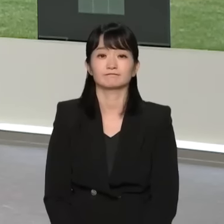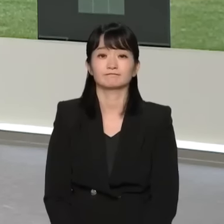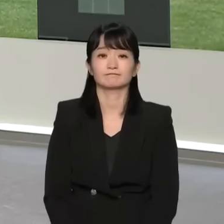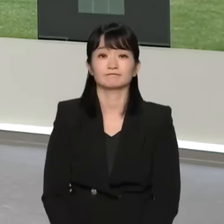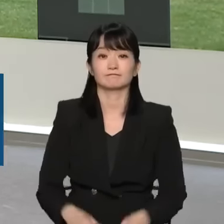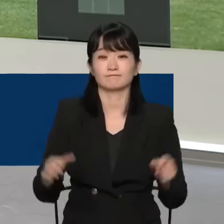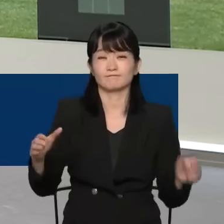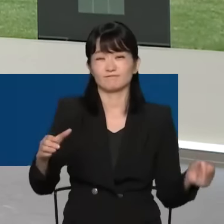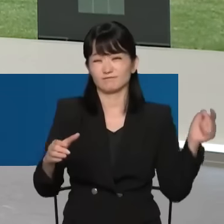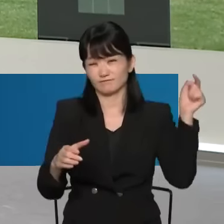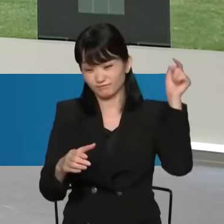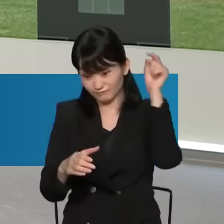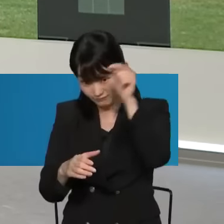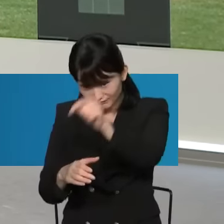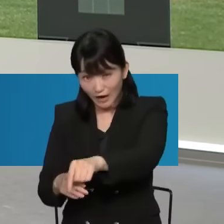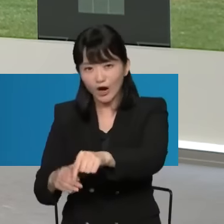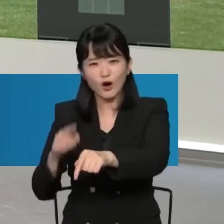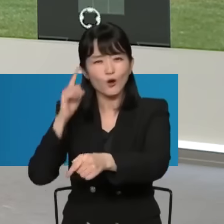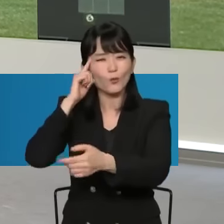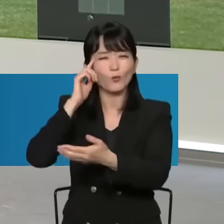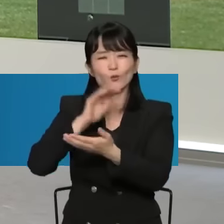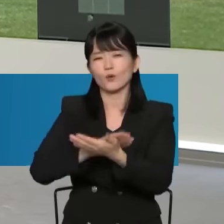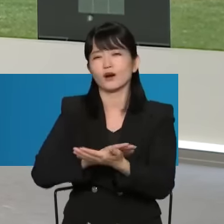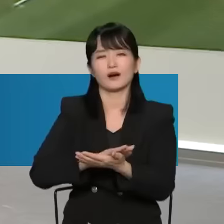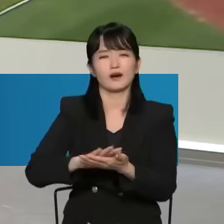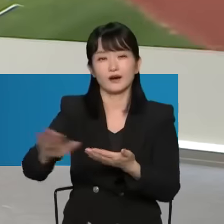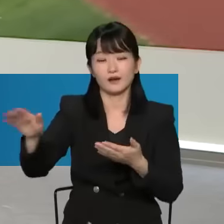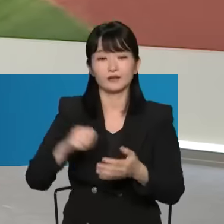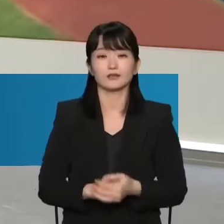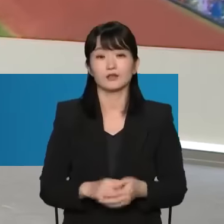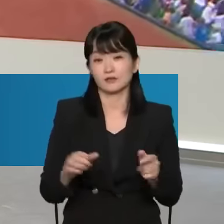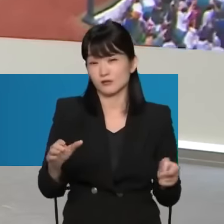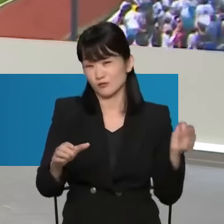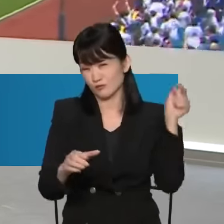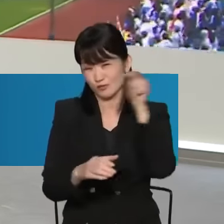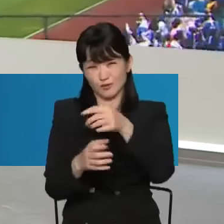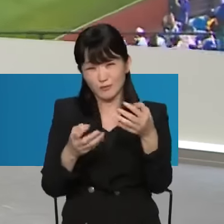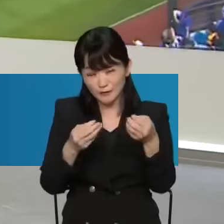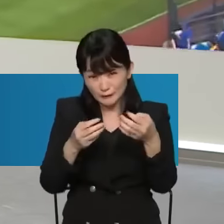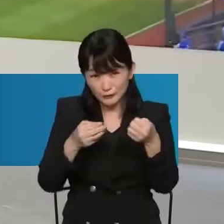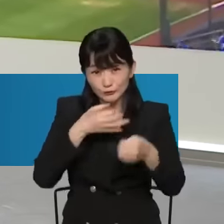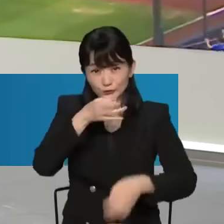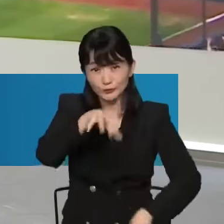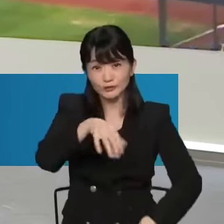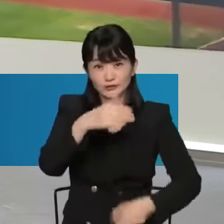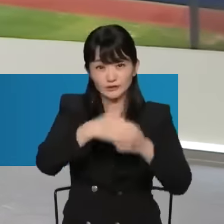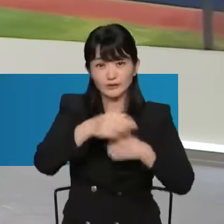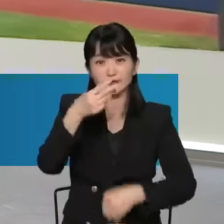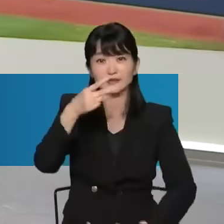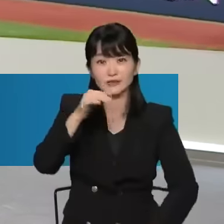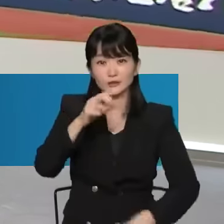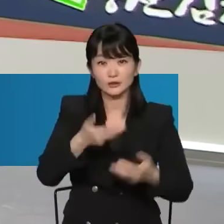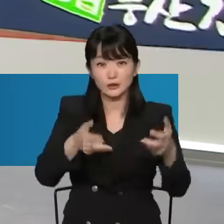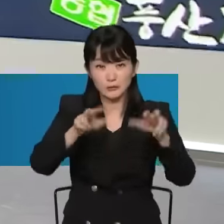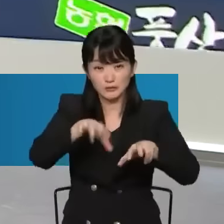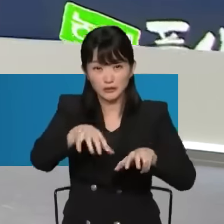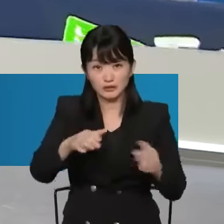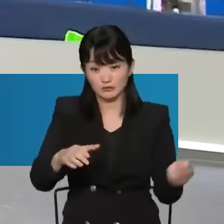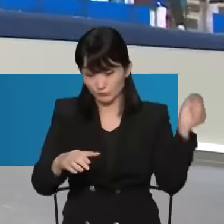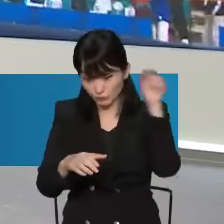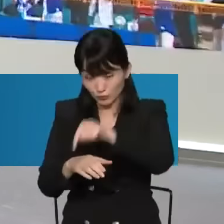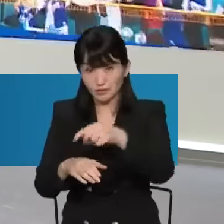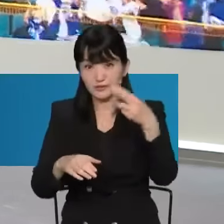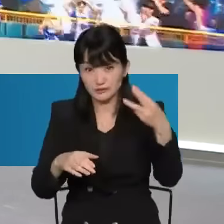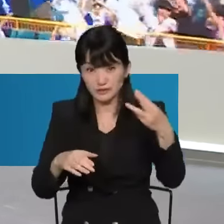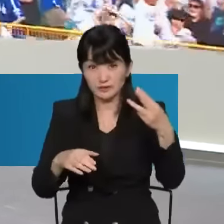커다란 홈런이 가을 하늘을 시원하게 갈랐습니다. 홈런 공장으로 불리는 대구 라이온즈 파크에서 홈런 세 방을 앞세운